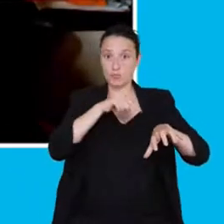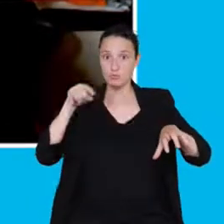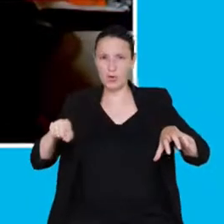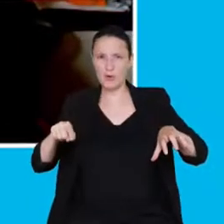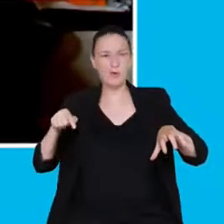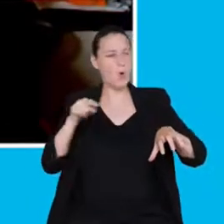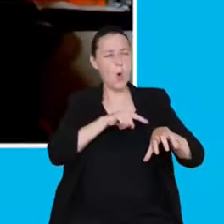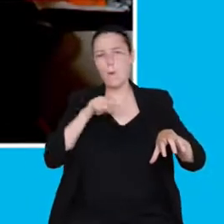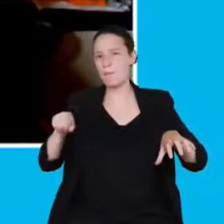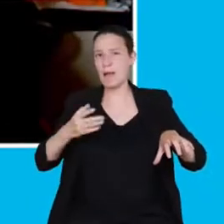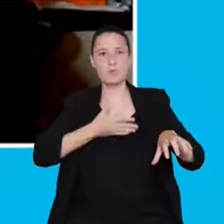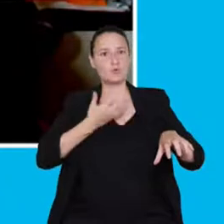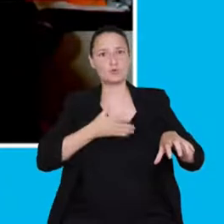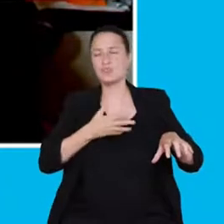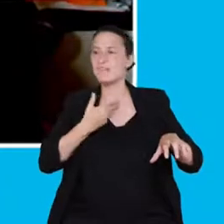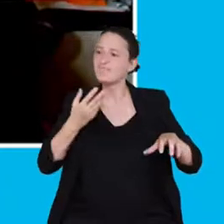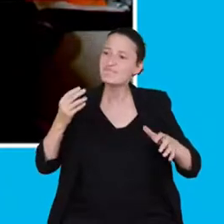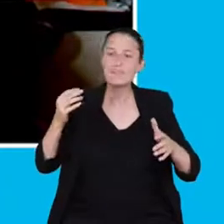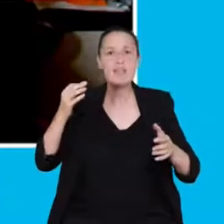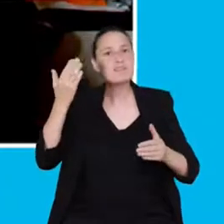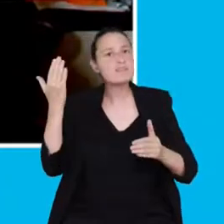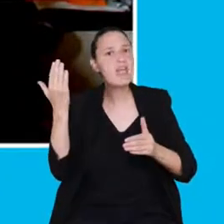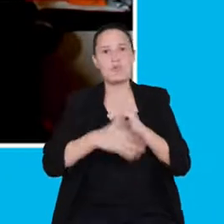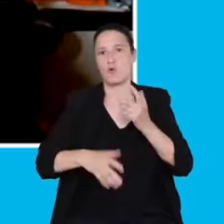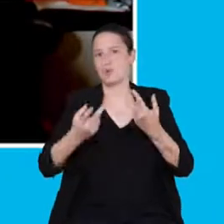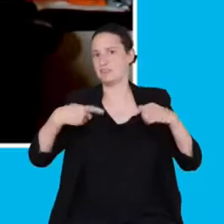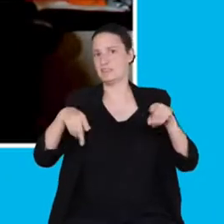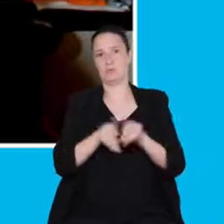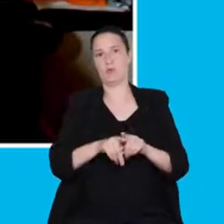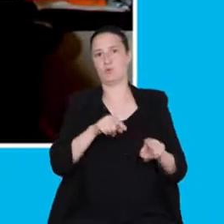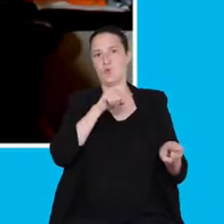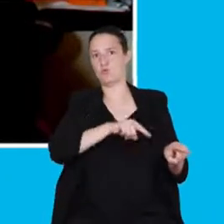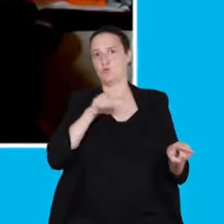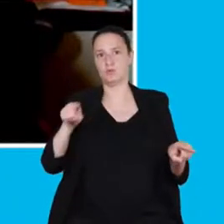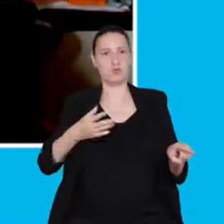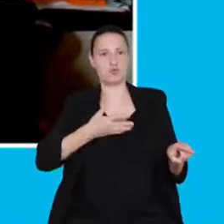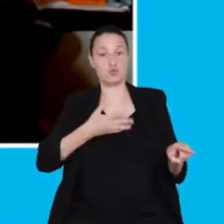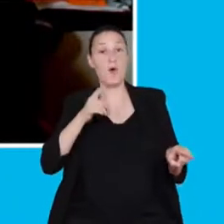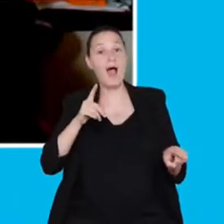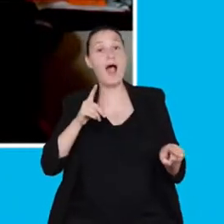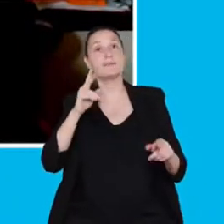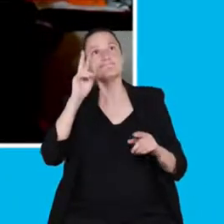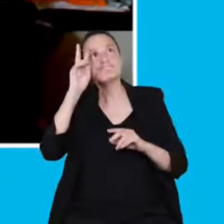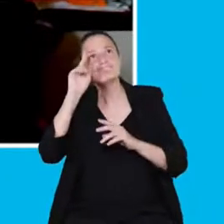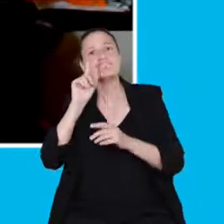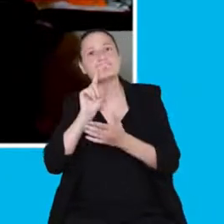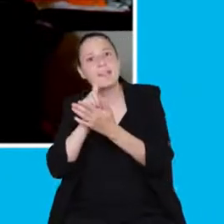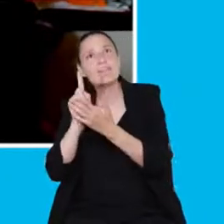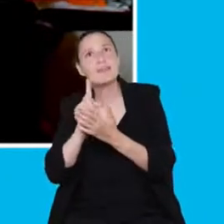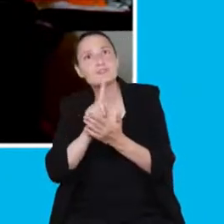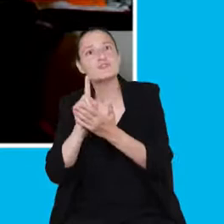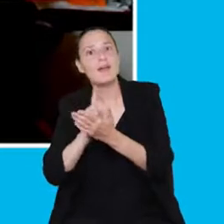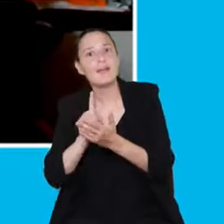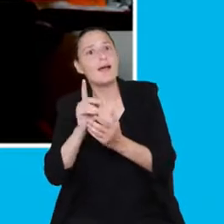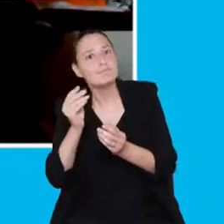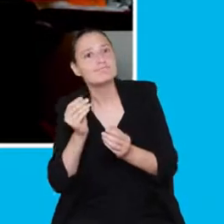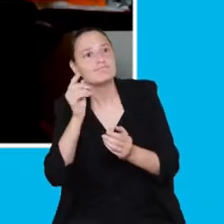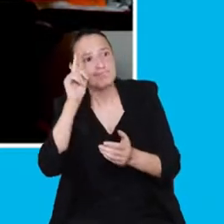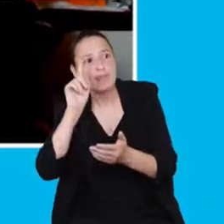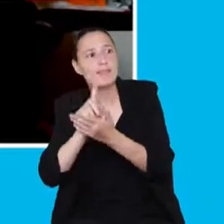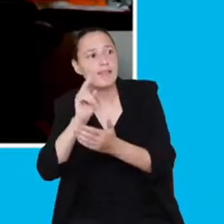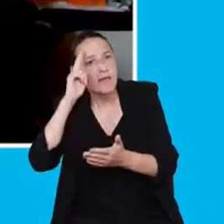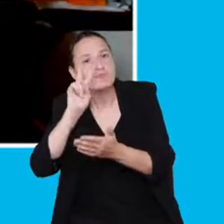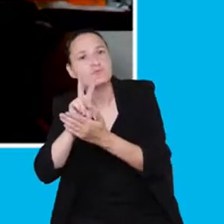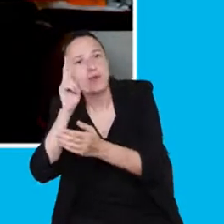poczucie niespełnienia do końca. No ale nadzieja na to, że uda się to poprawić w